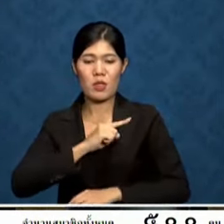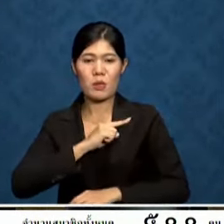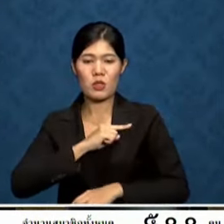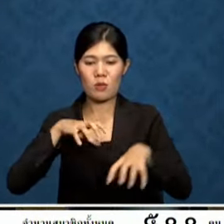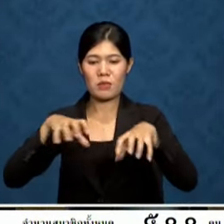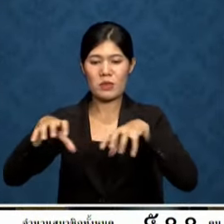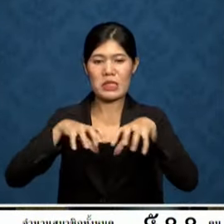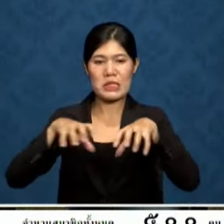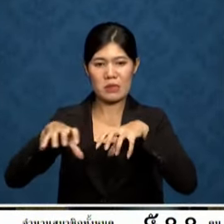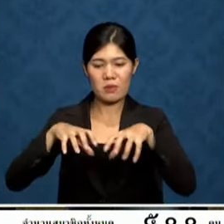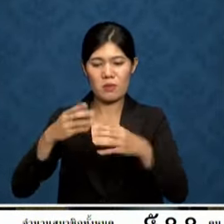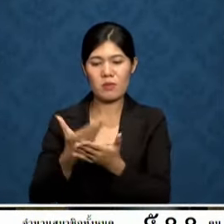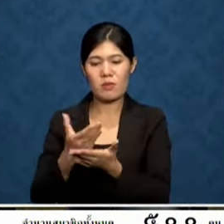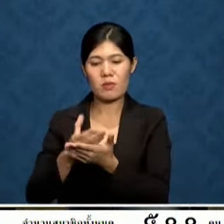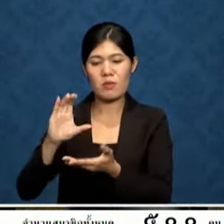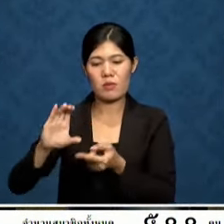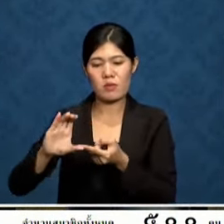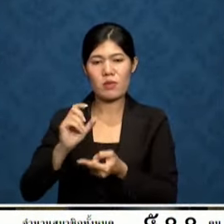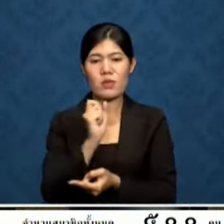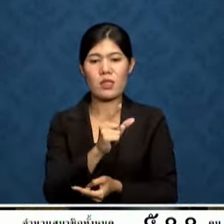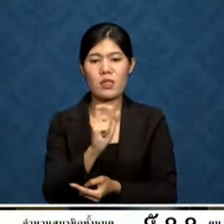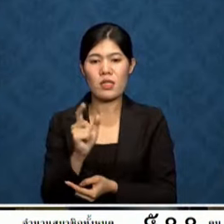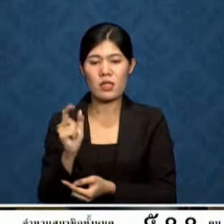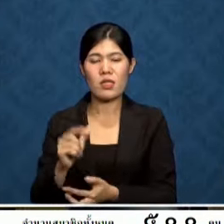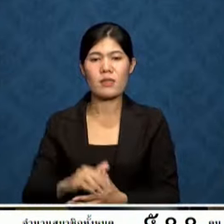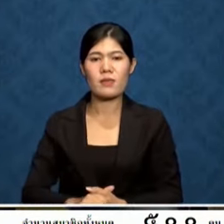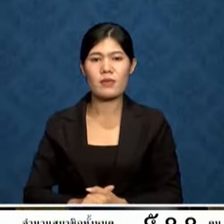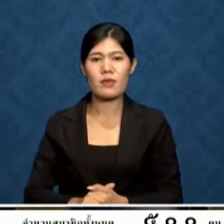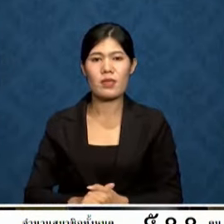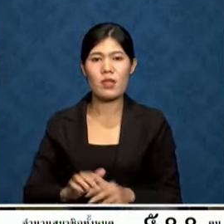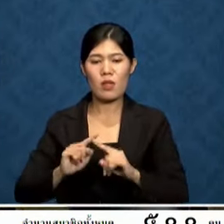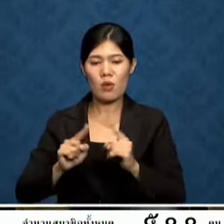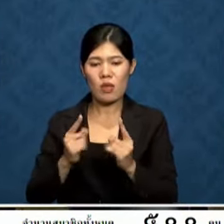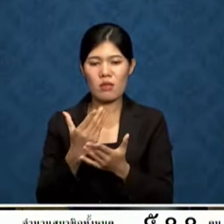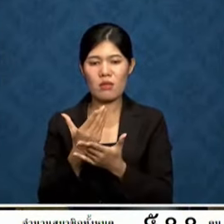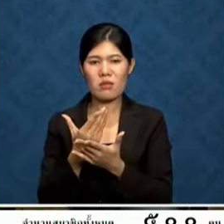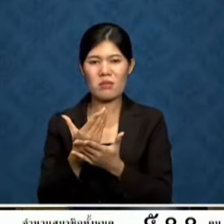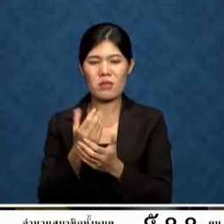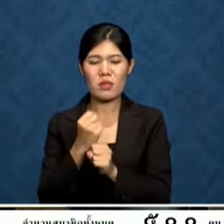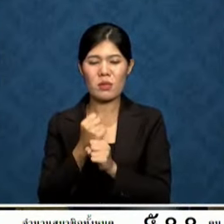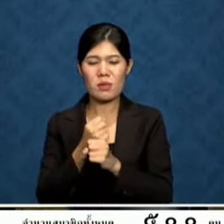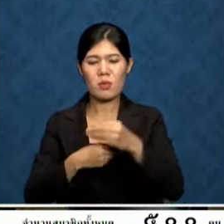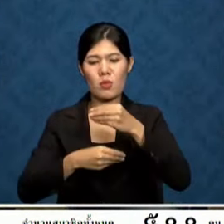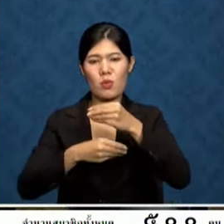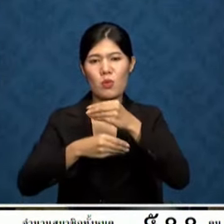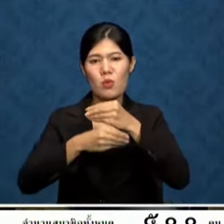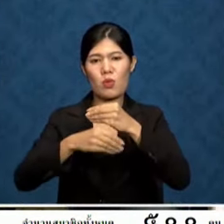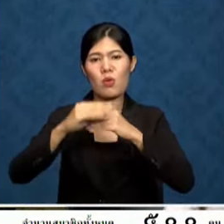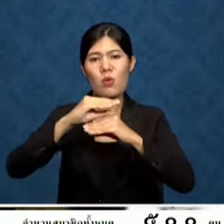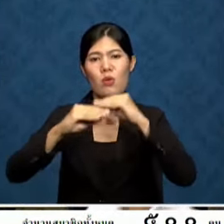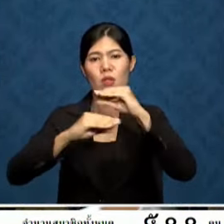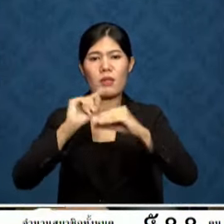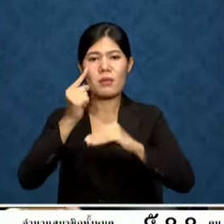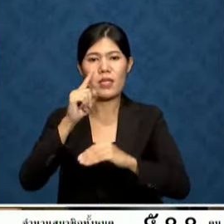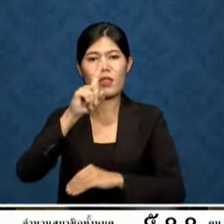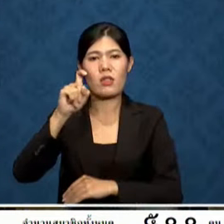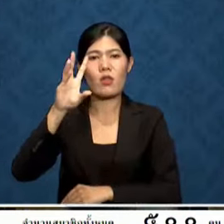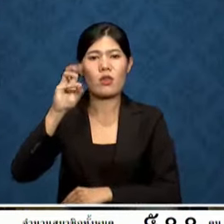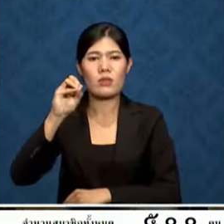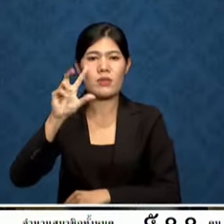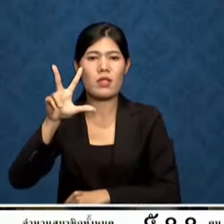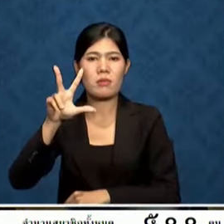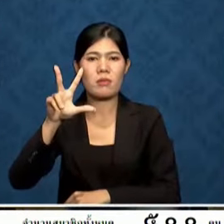การใหม่ๆนะครับเพียง163โครงการแทบไม่